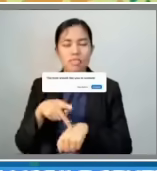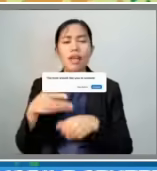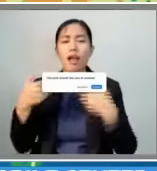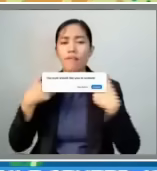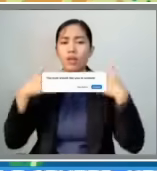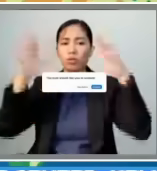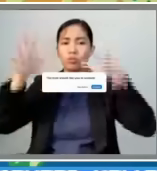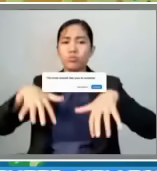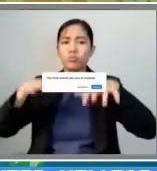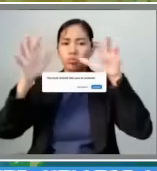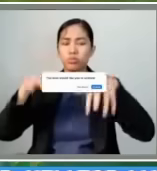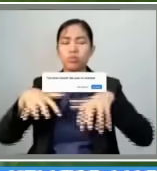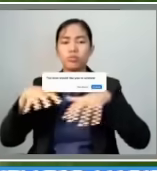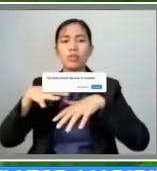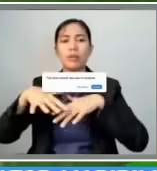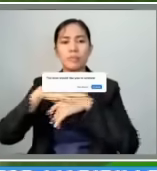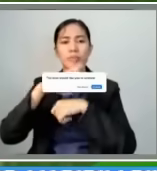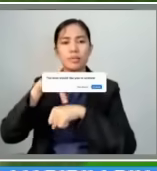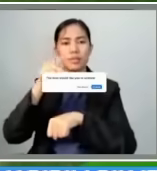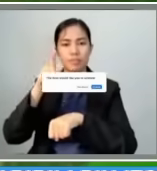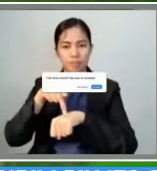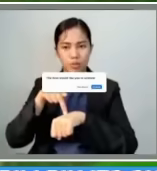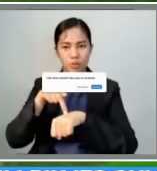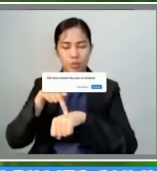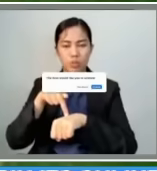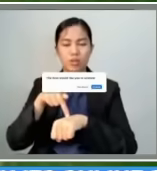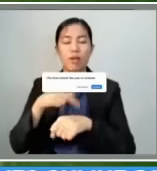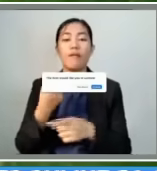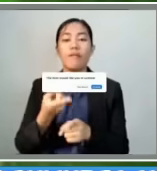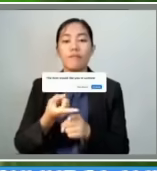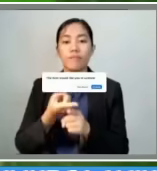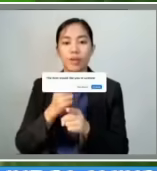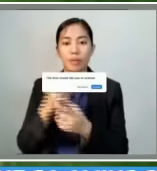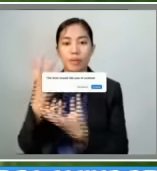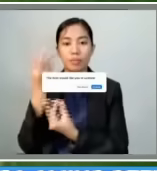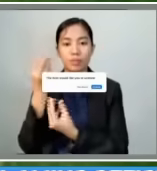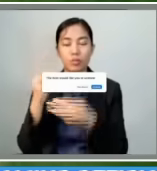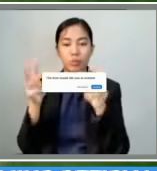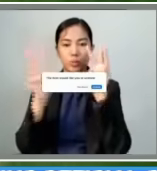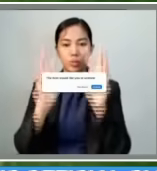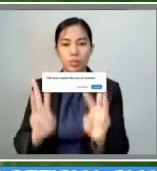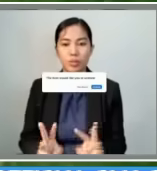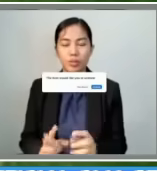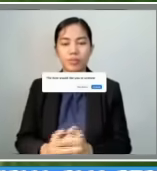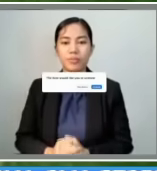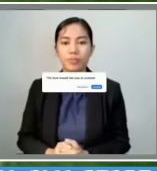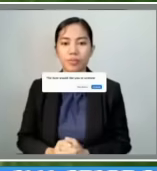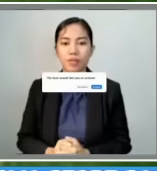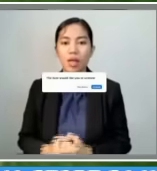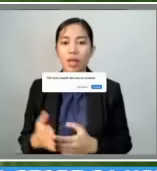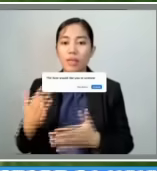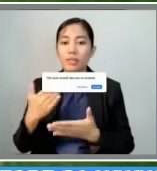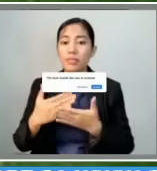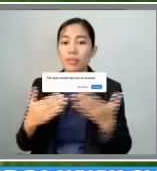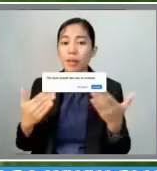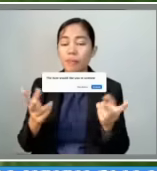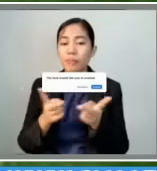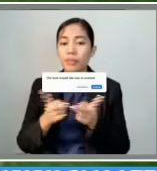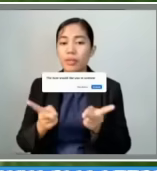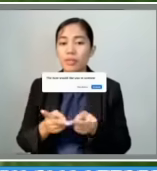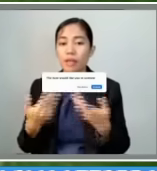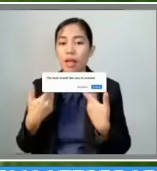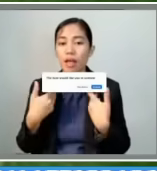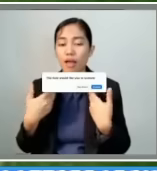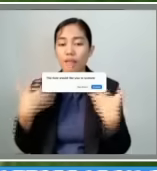bansa. Base nga ito sa rainfall forecast ng Metro Weather. Ilang lugar ang posibleng magkaroon ng heavy rains kaya dapat